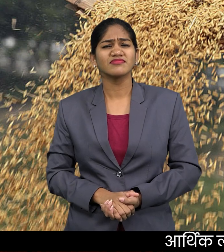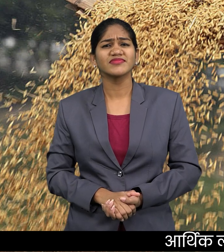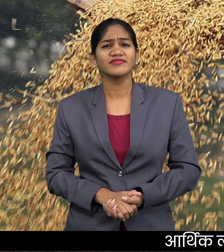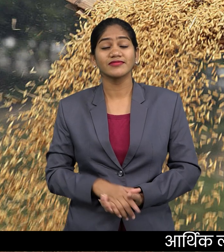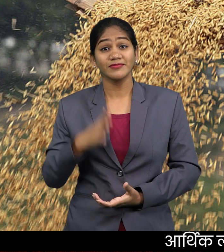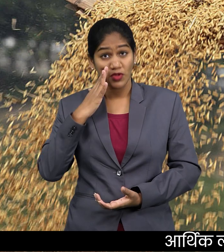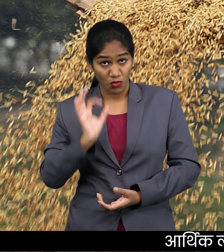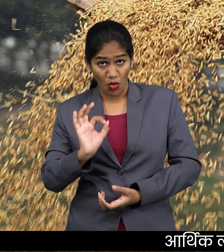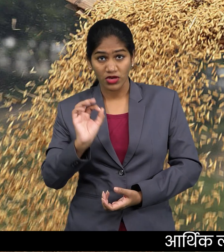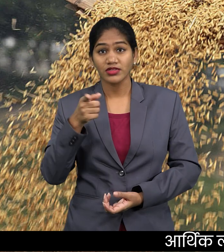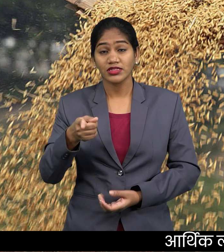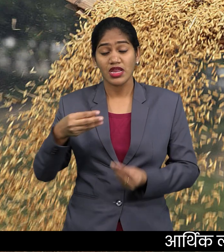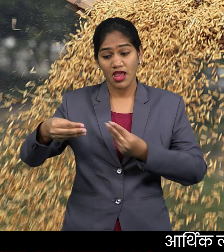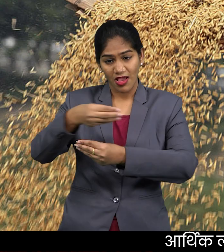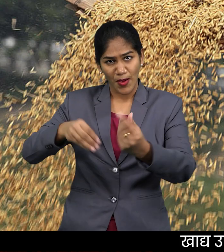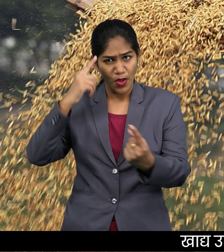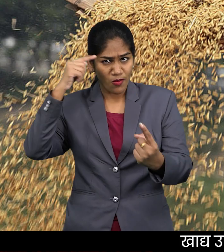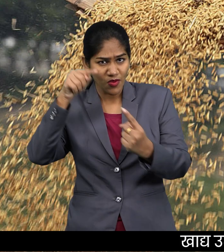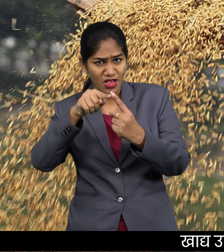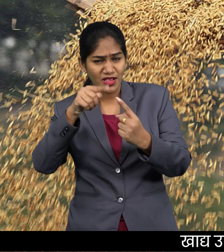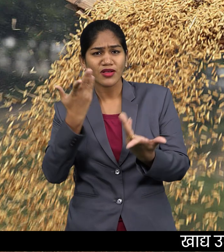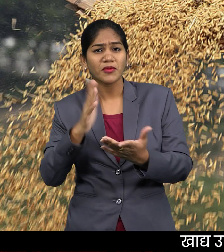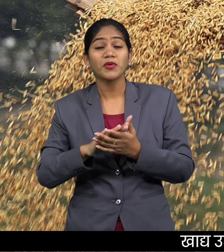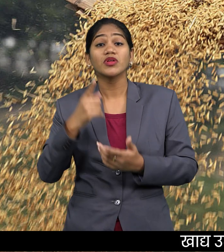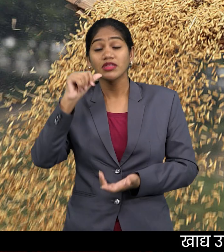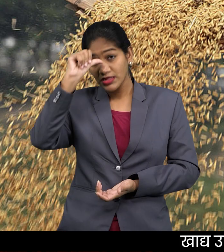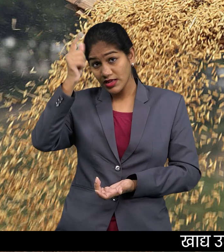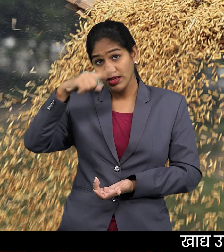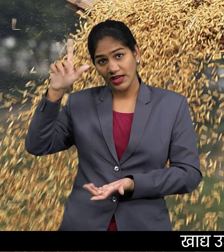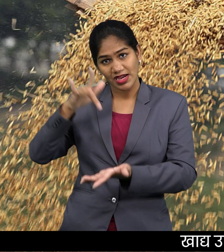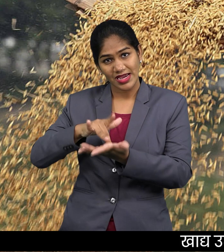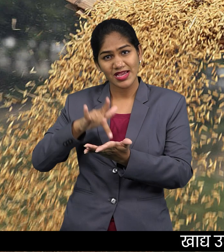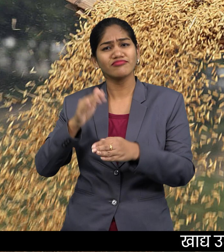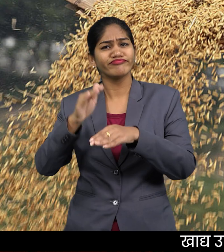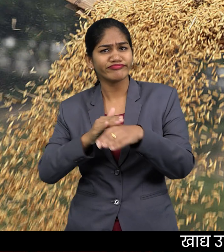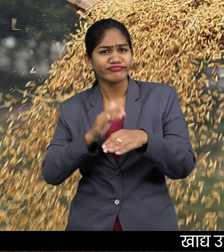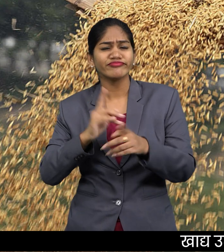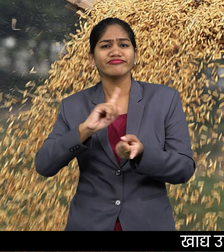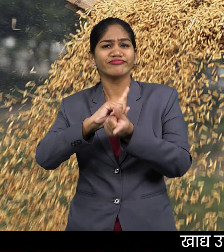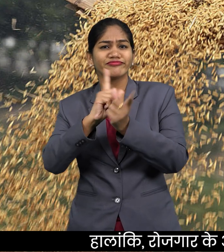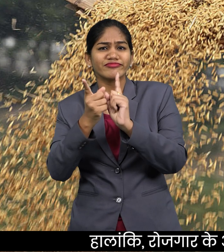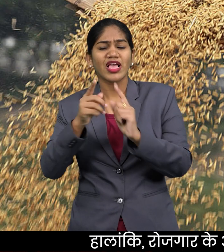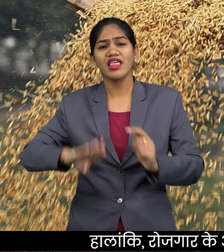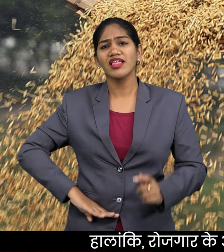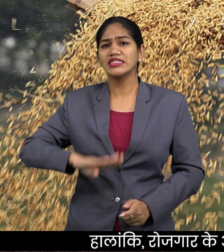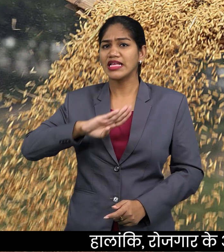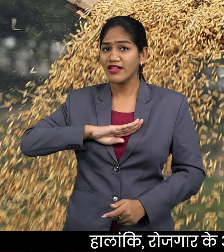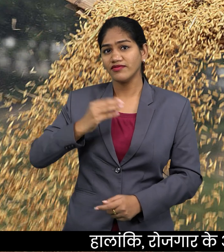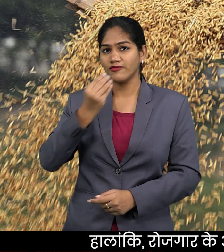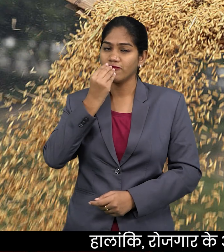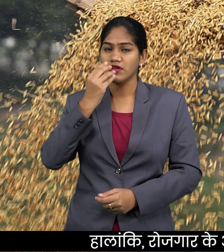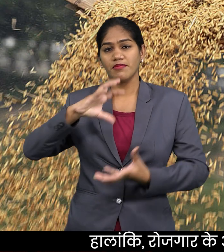आर्थिक लक्ष्यों की दृष्टि से भारत धीरे धीरे खाद्य उत्पादन में आत्मनिर्भर हो गया।